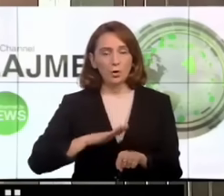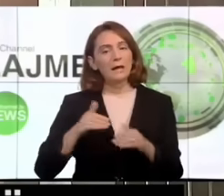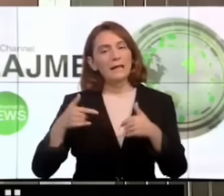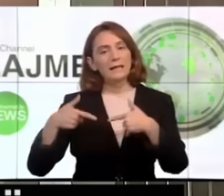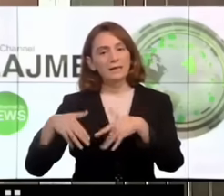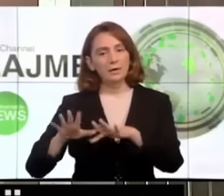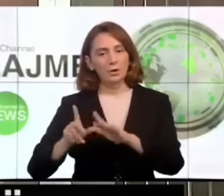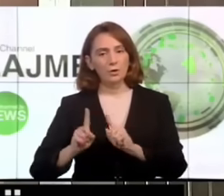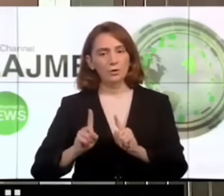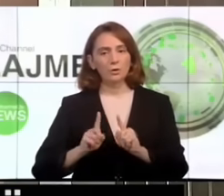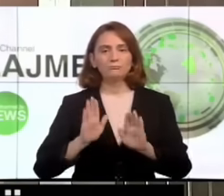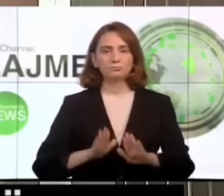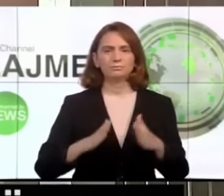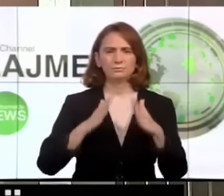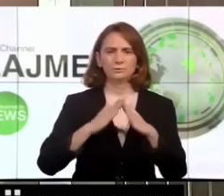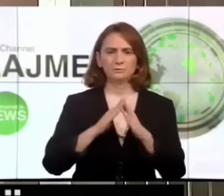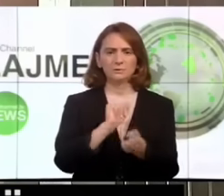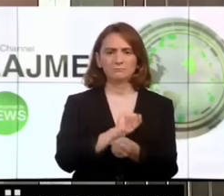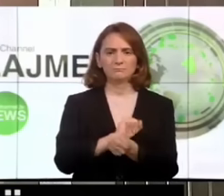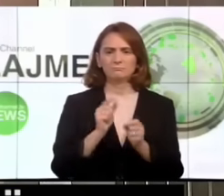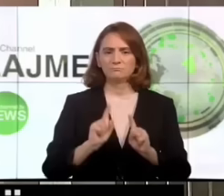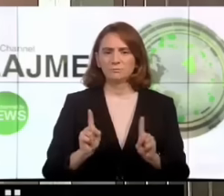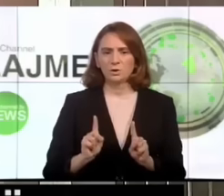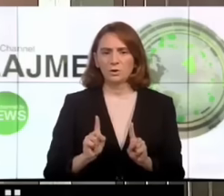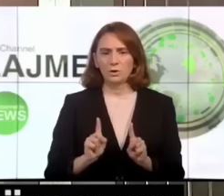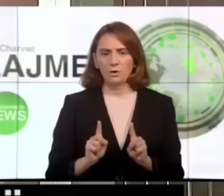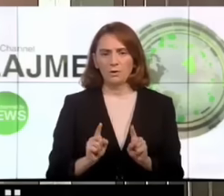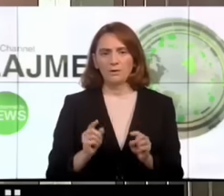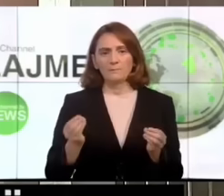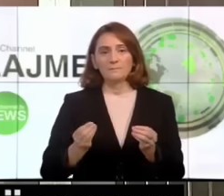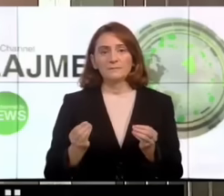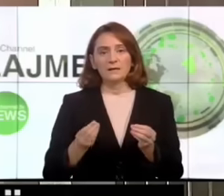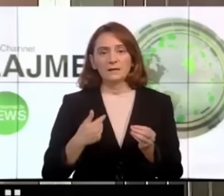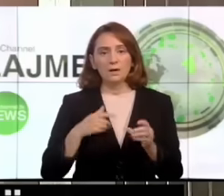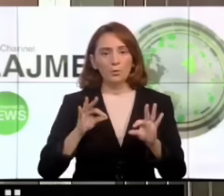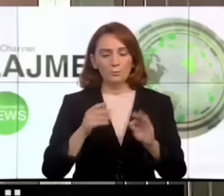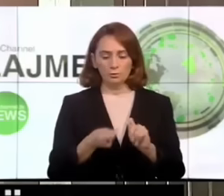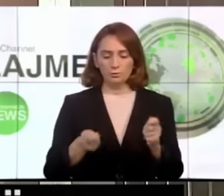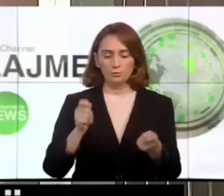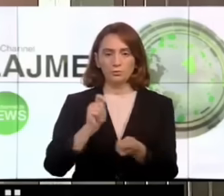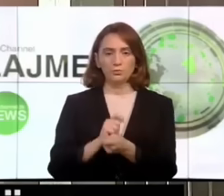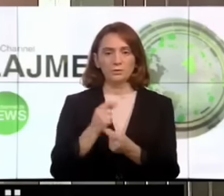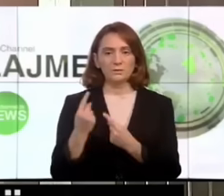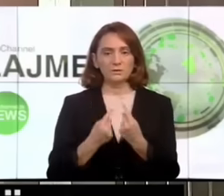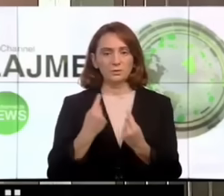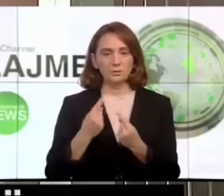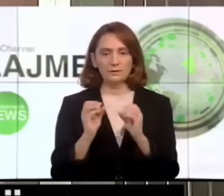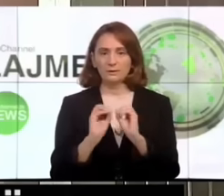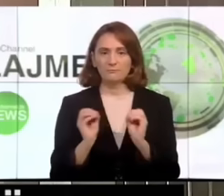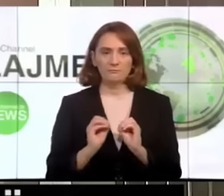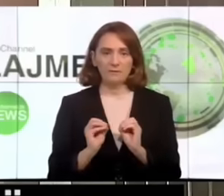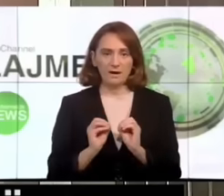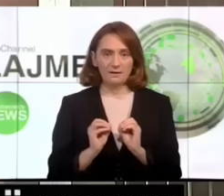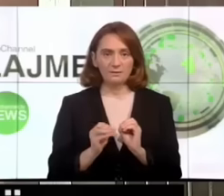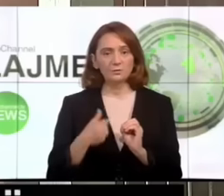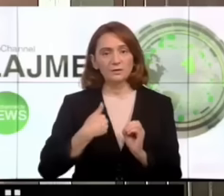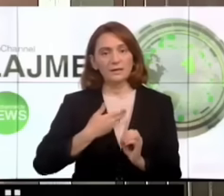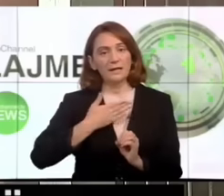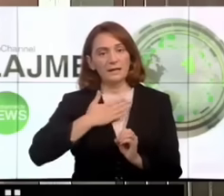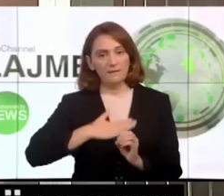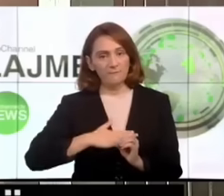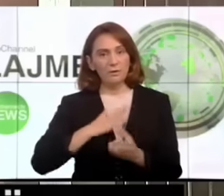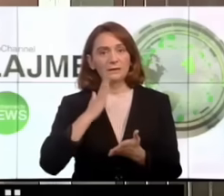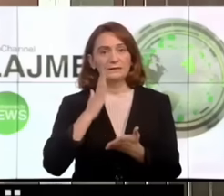fakt ka lidhje me hetimet e prokurorës posaçme SPAK dhe nuk ka SPAK lidhje me komunikimin e akuzës, megjithse siç u